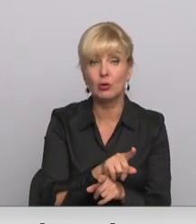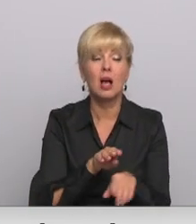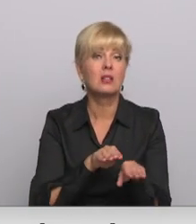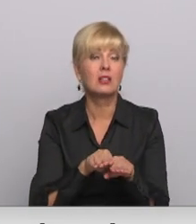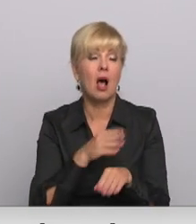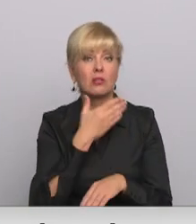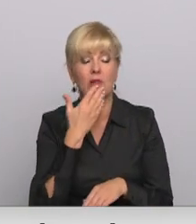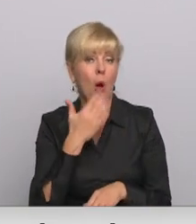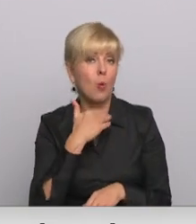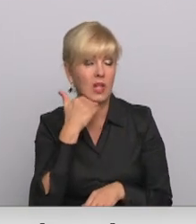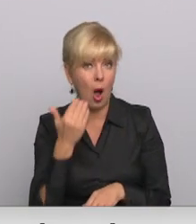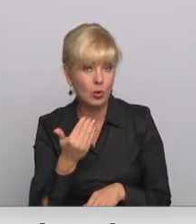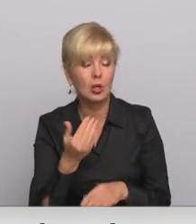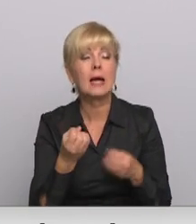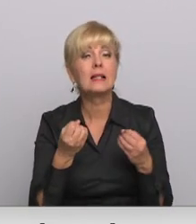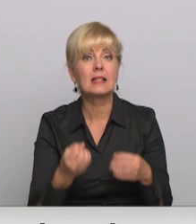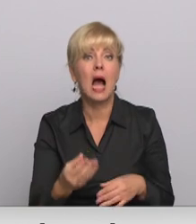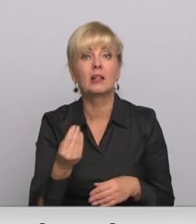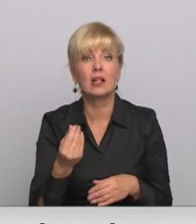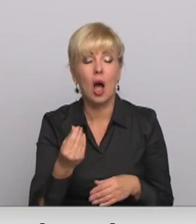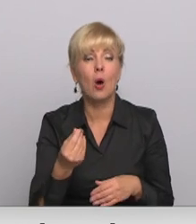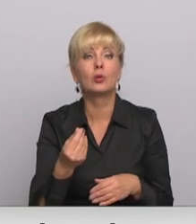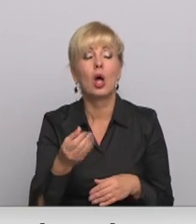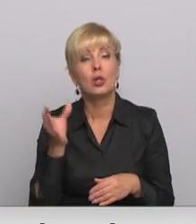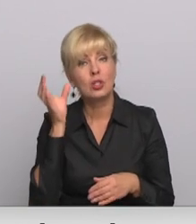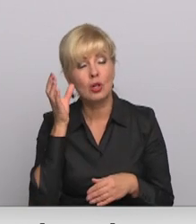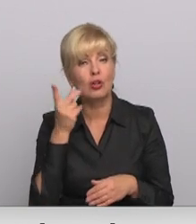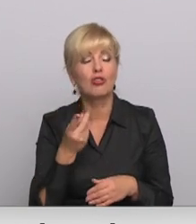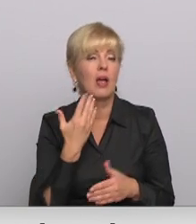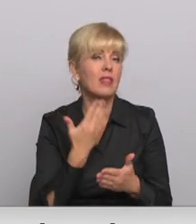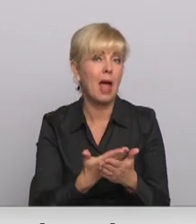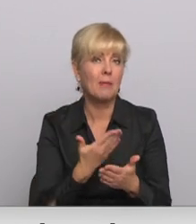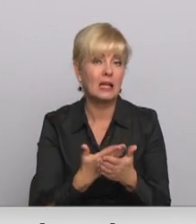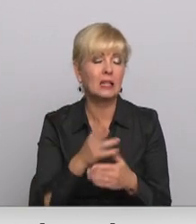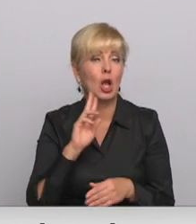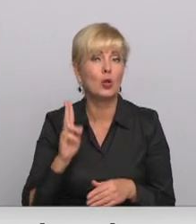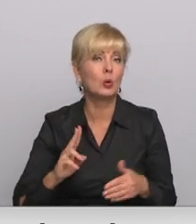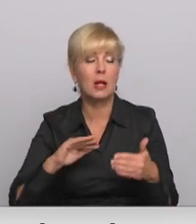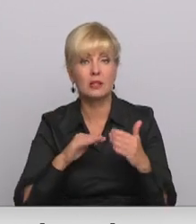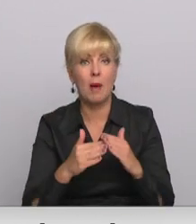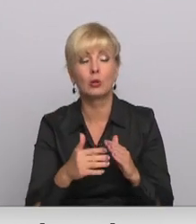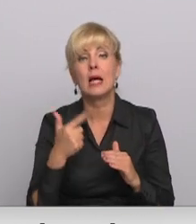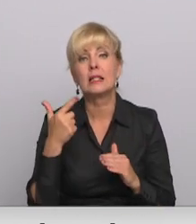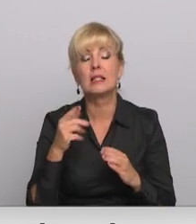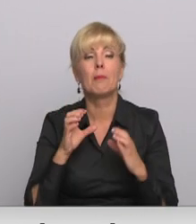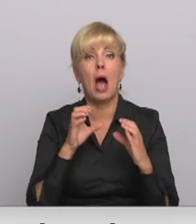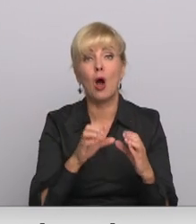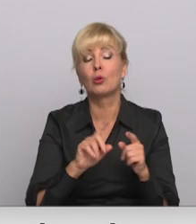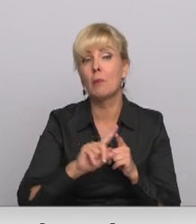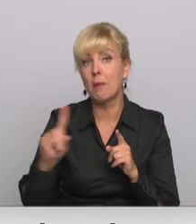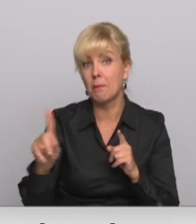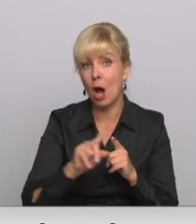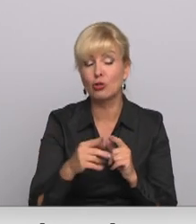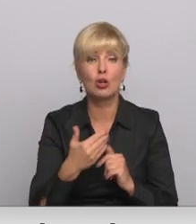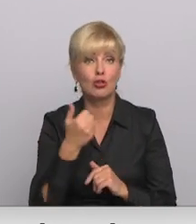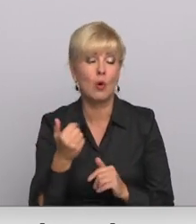salīdzinoši neesot daudz. Tomēr skaidra nauda tikai no zināšanas vien neparādās. Jūrmalas pilsētā ir 7 autobusu maršruti, kuros